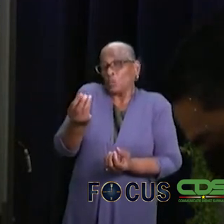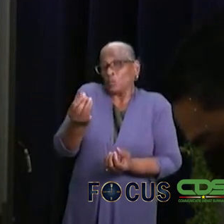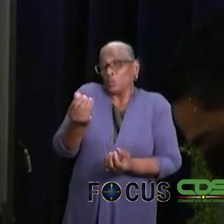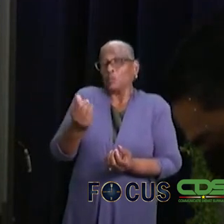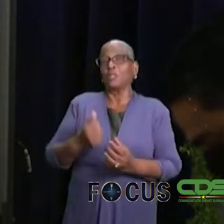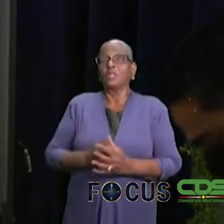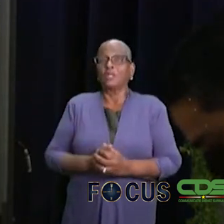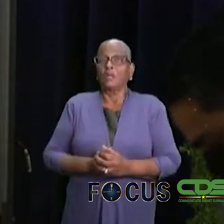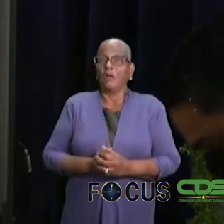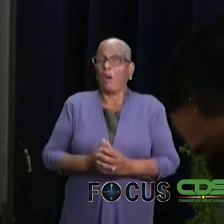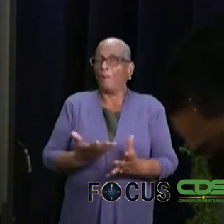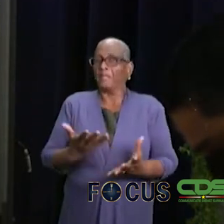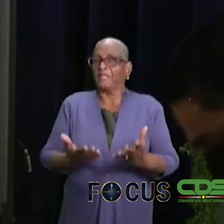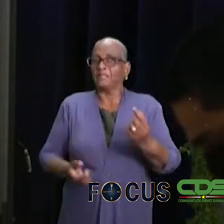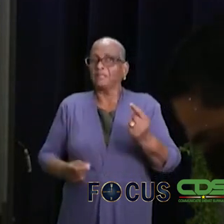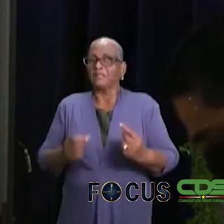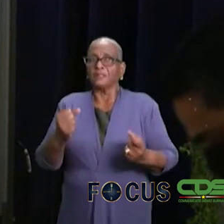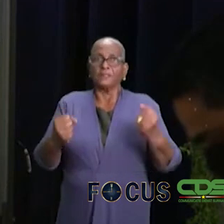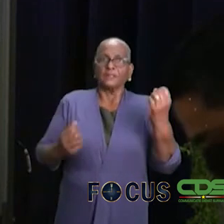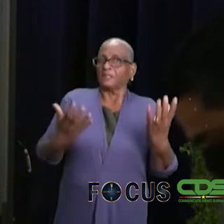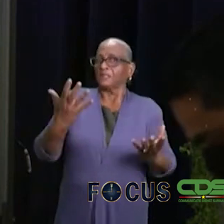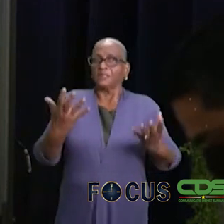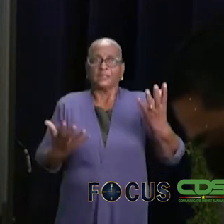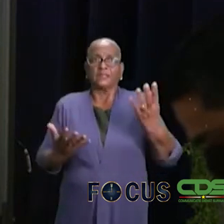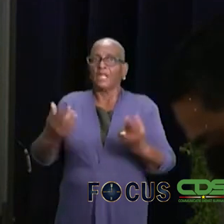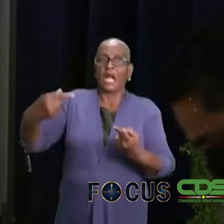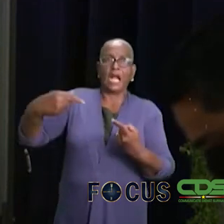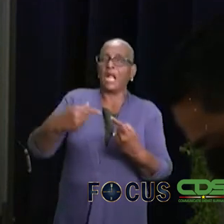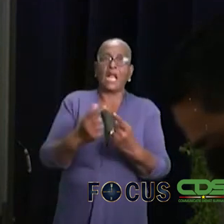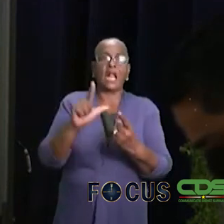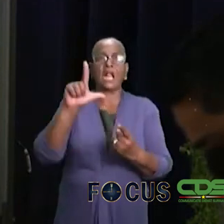We hebben constant een challenge om alle lab